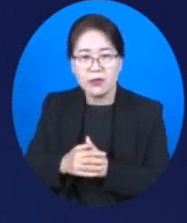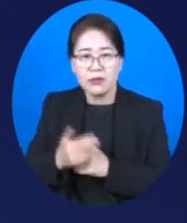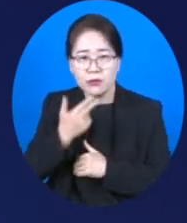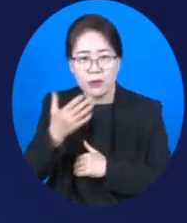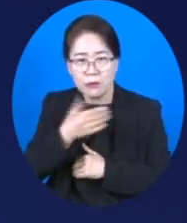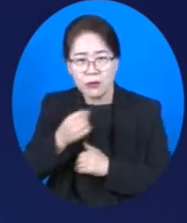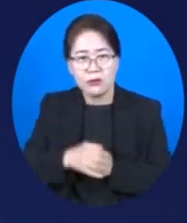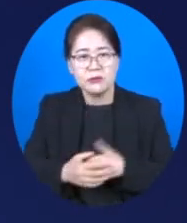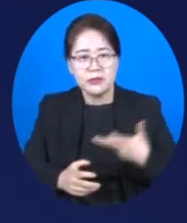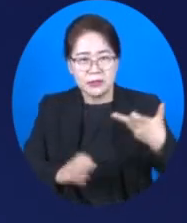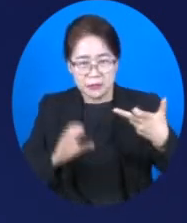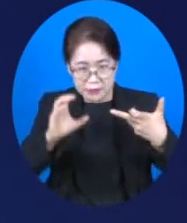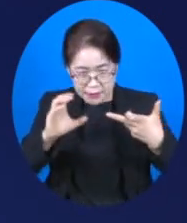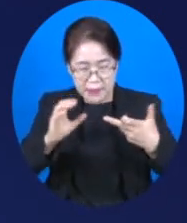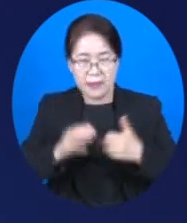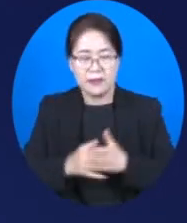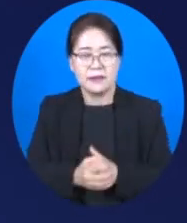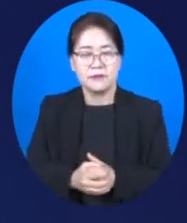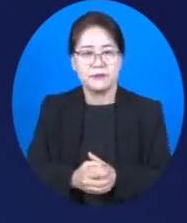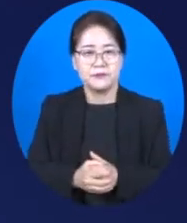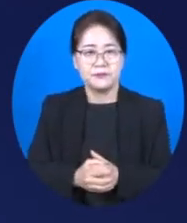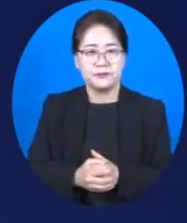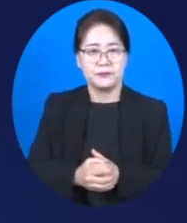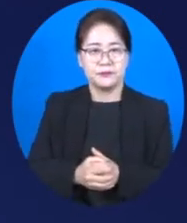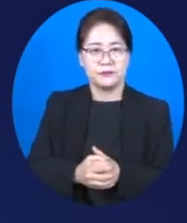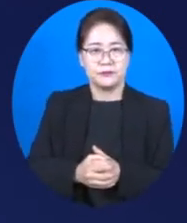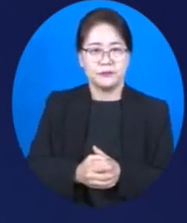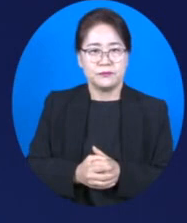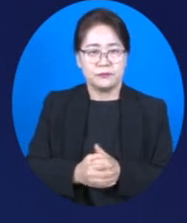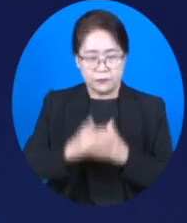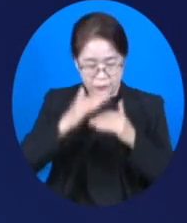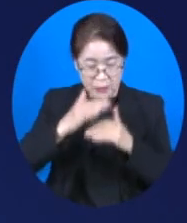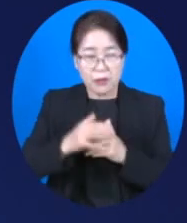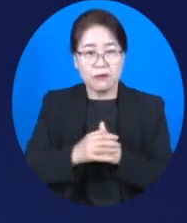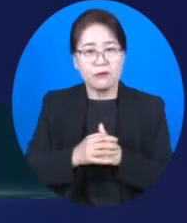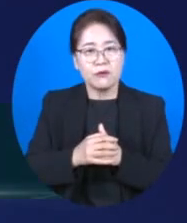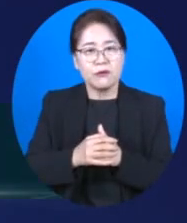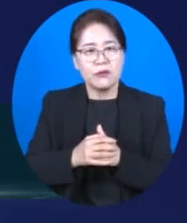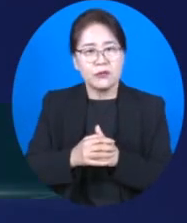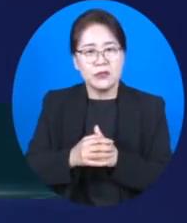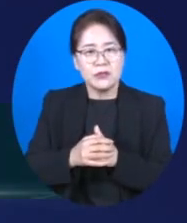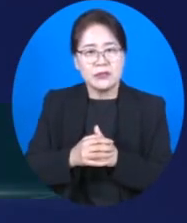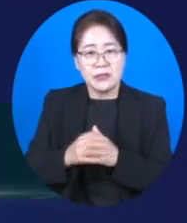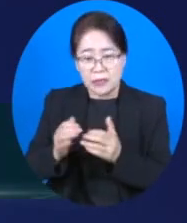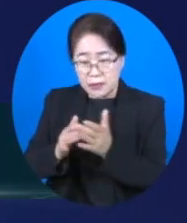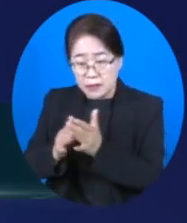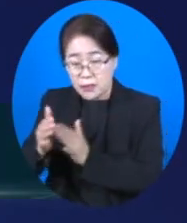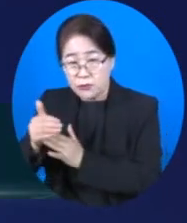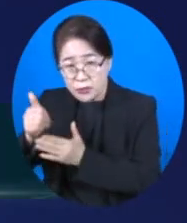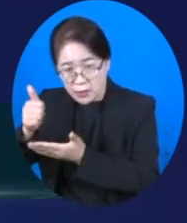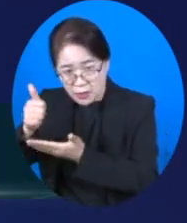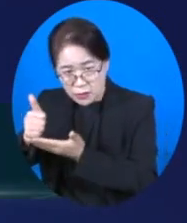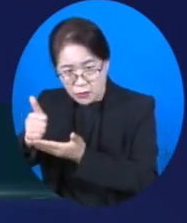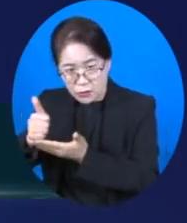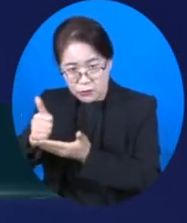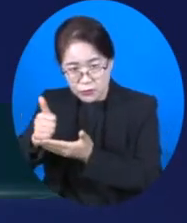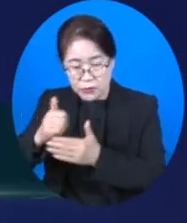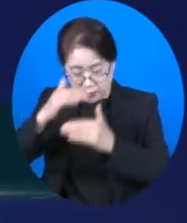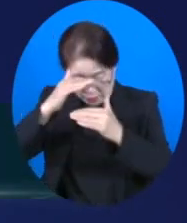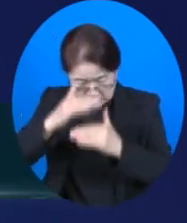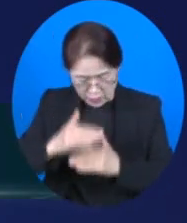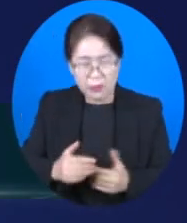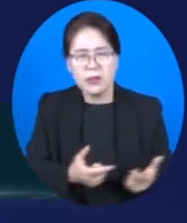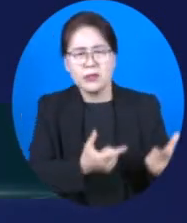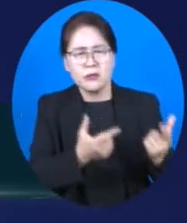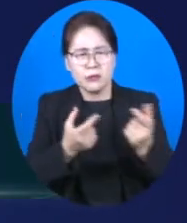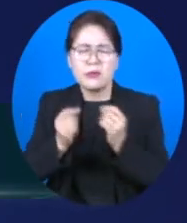요한복음 17장입니다. 그런데 요한복음 17장 18절에서 우리 예수님께서는 오늘 본문의 말씀과